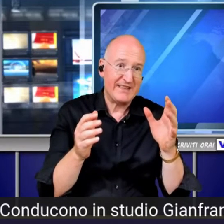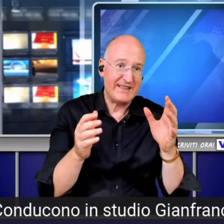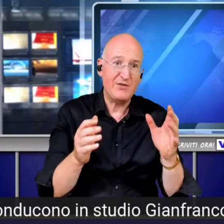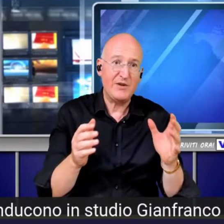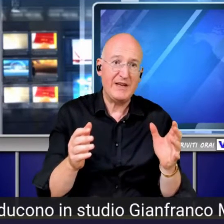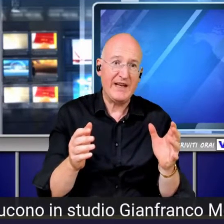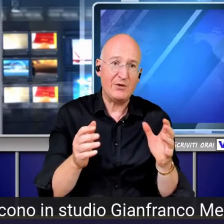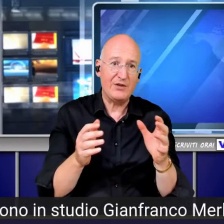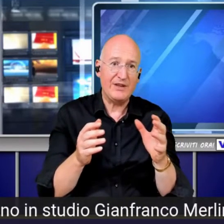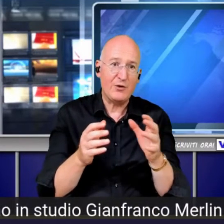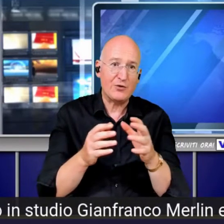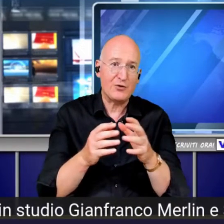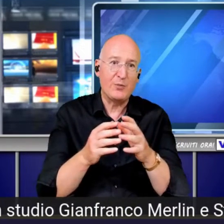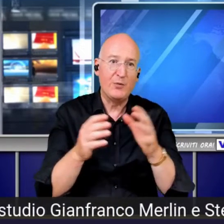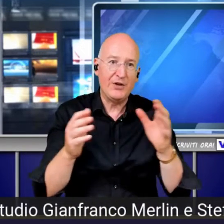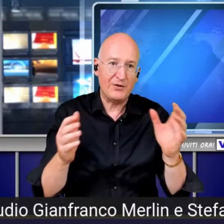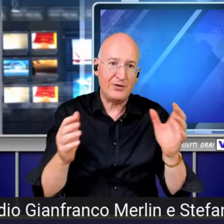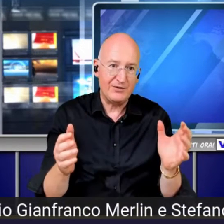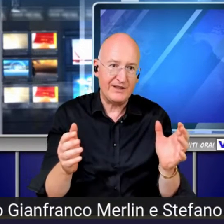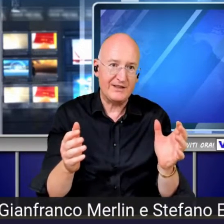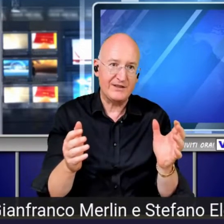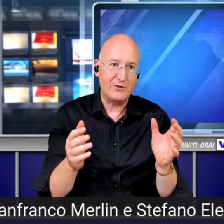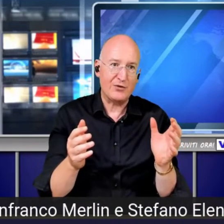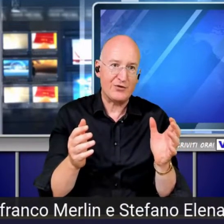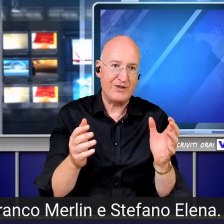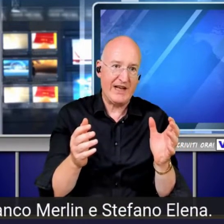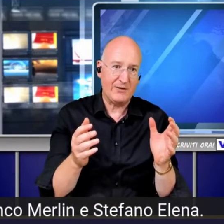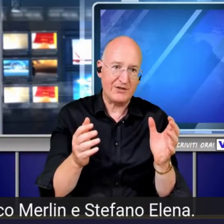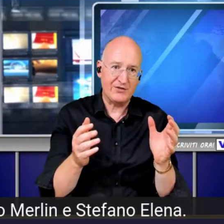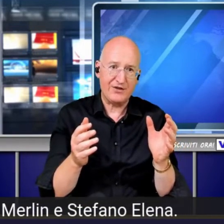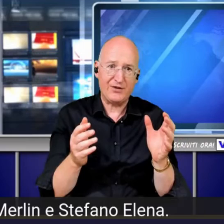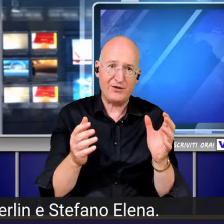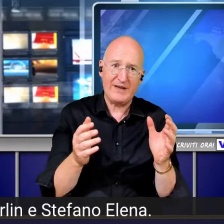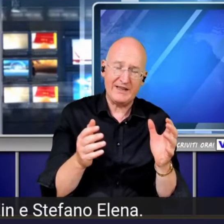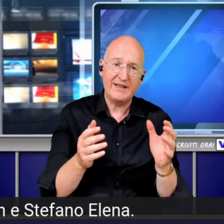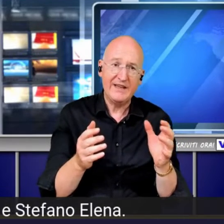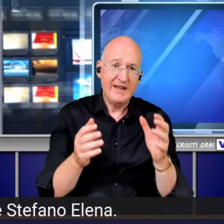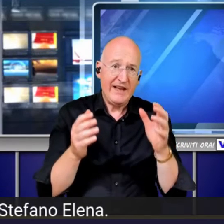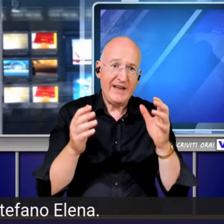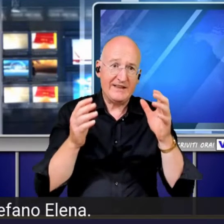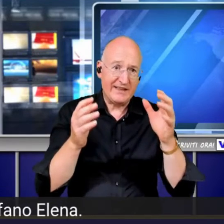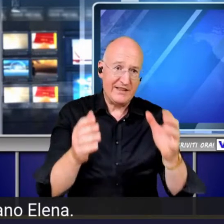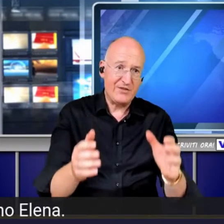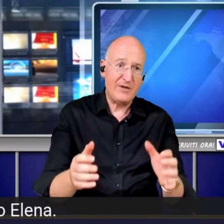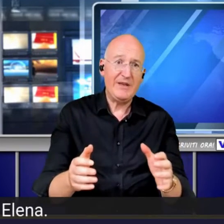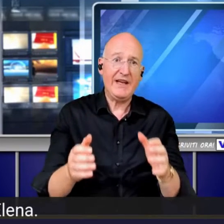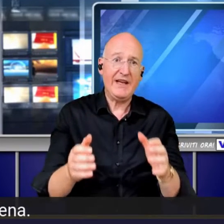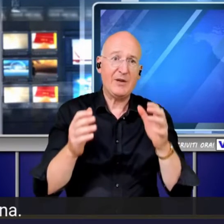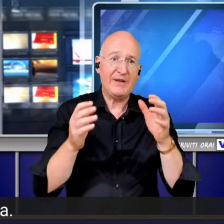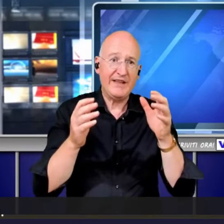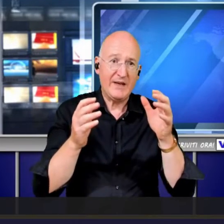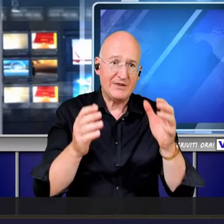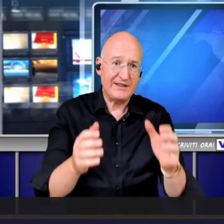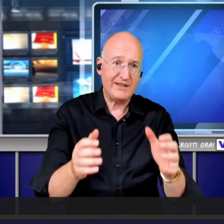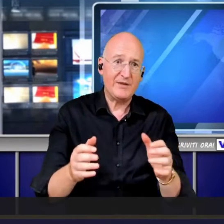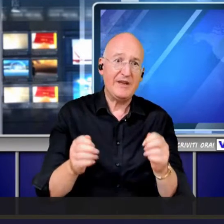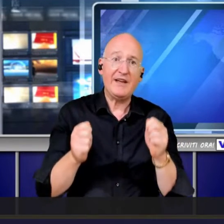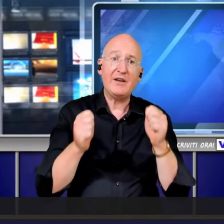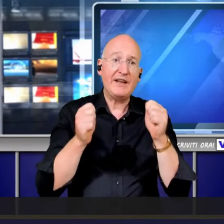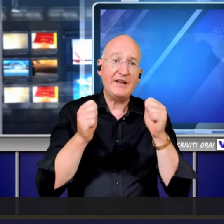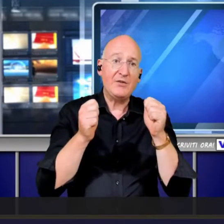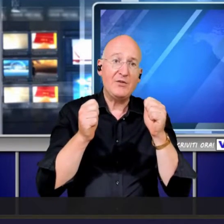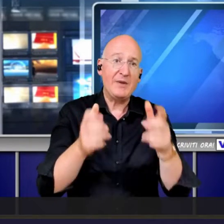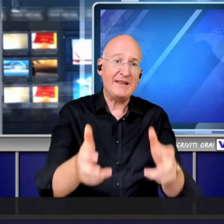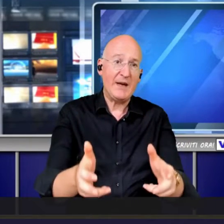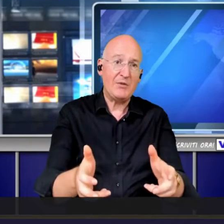pare che siano 35.000 euro il costo pubblico di un corso di laurea, se non ricordo male. E 35.000 euro che perdiamo,